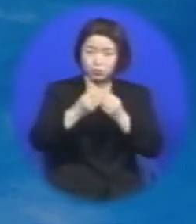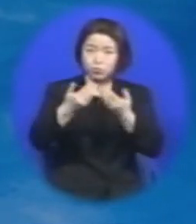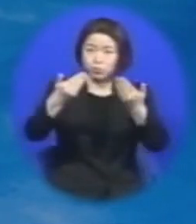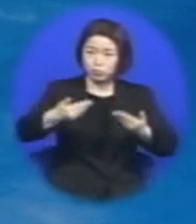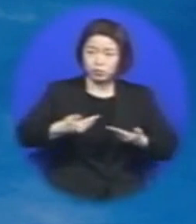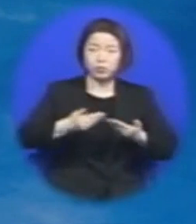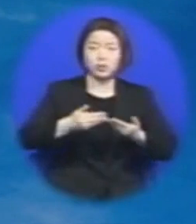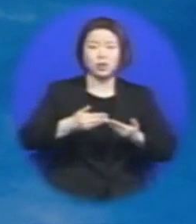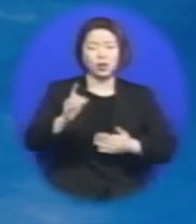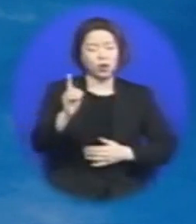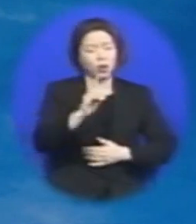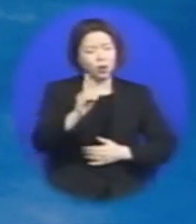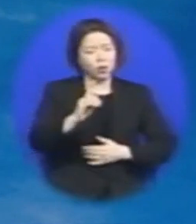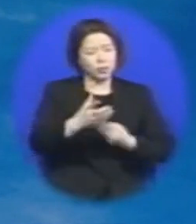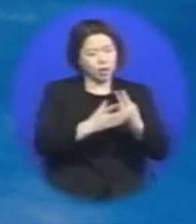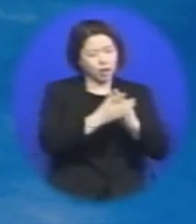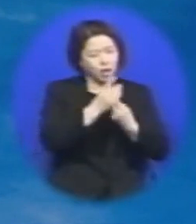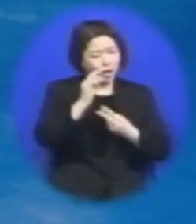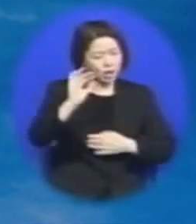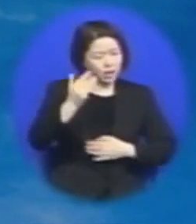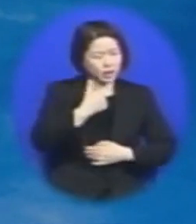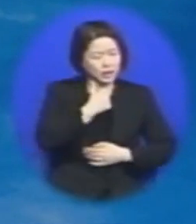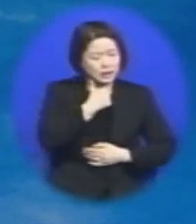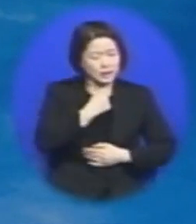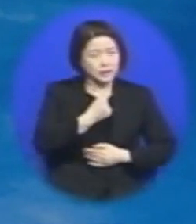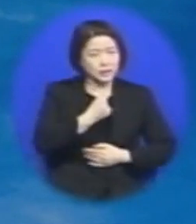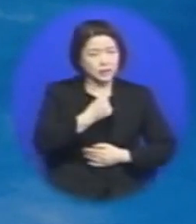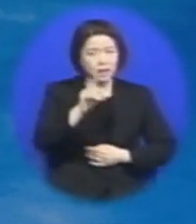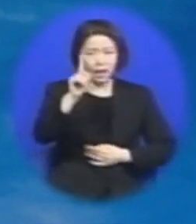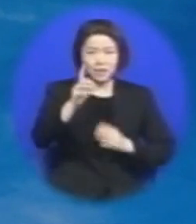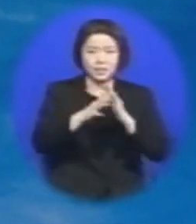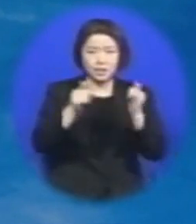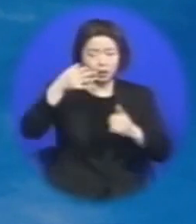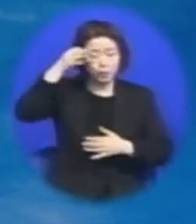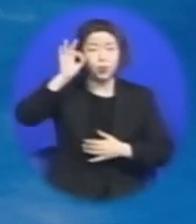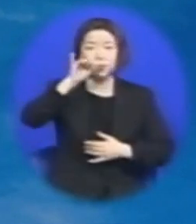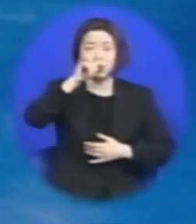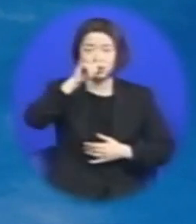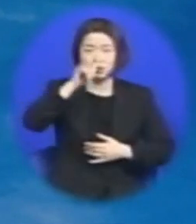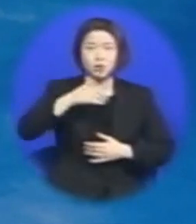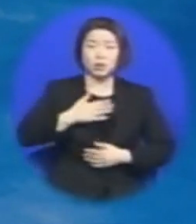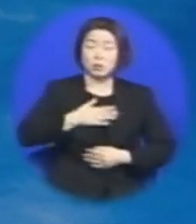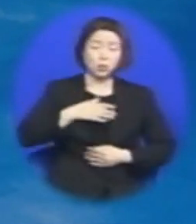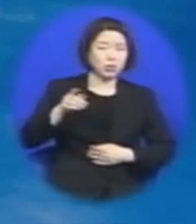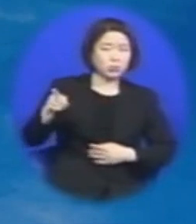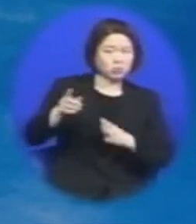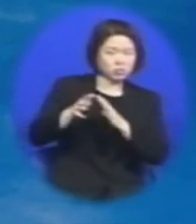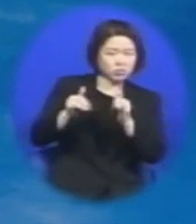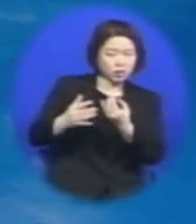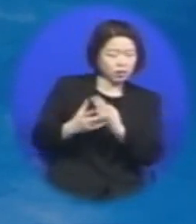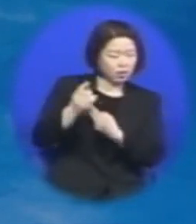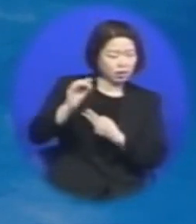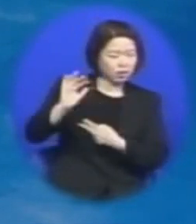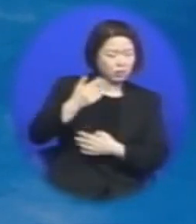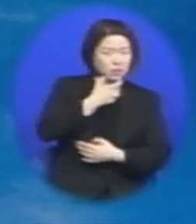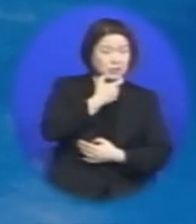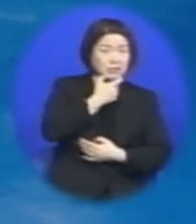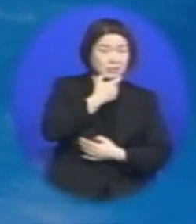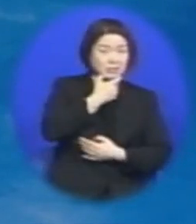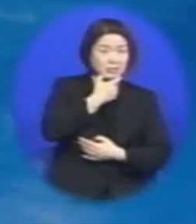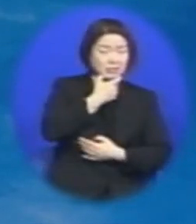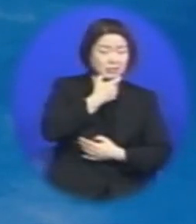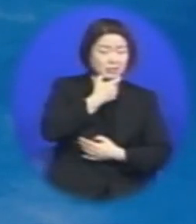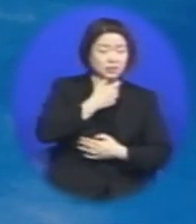도무지 하나가 되고 싶지 않은 어떤 한 사람이 생각이났습니다 저는 그 사람과 하나가 되고 싶지